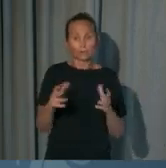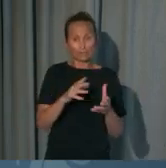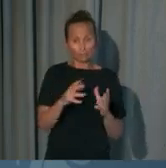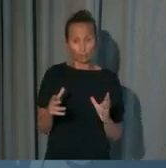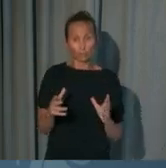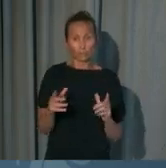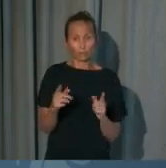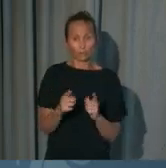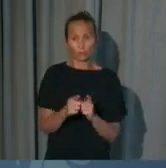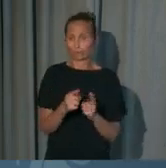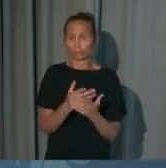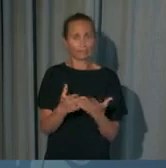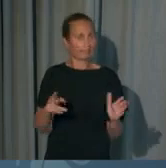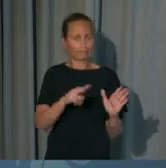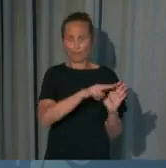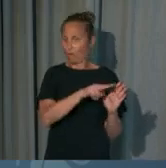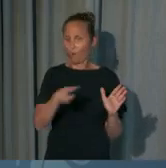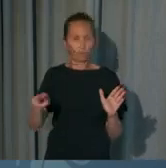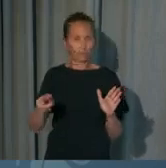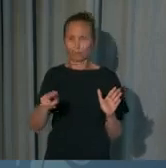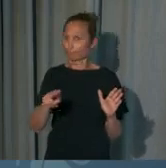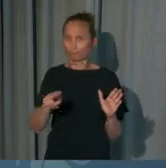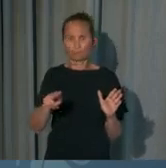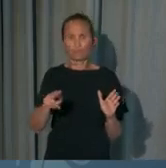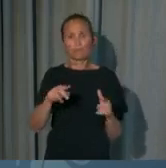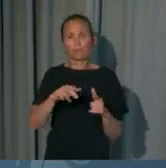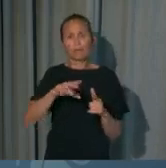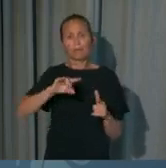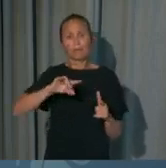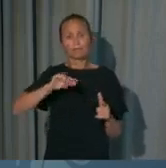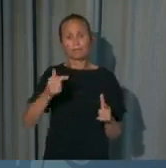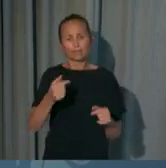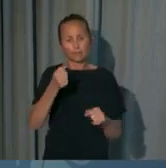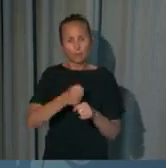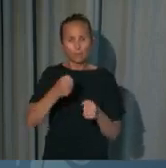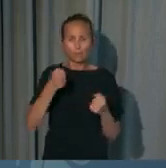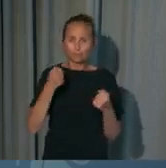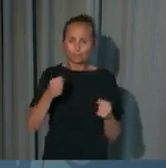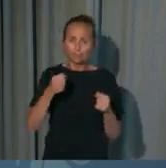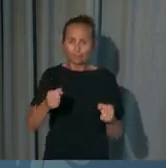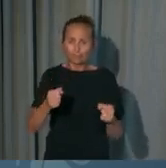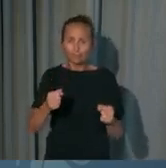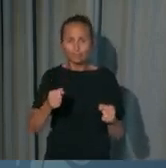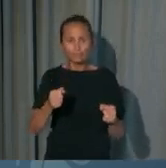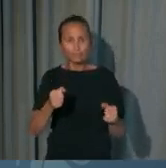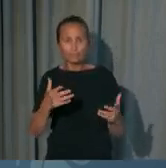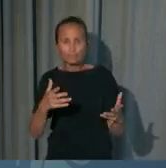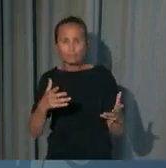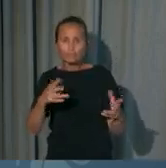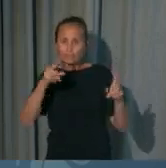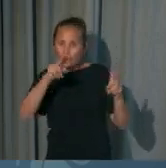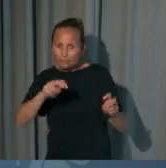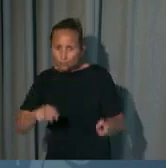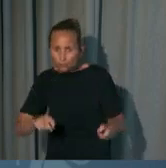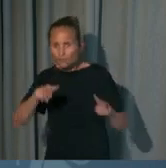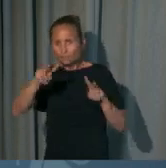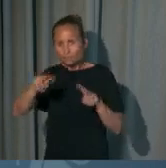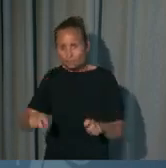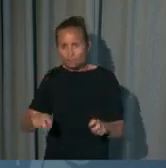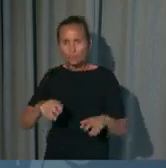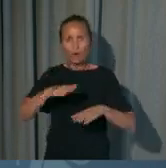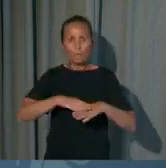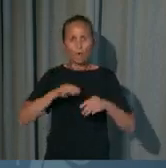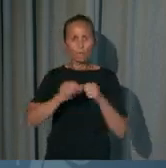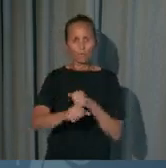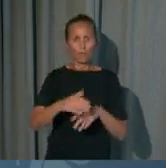situasjonen uoversiktlig, men PST jobber nå intenst med avvergende etterforskning og